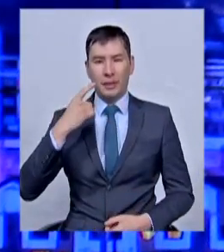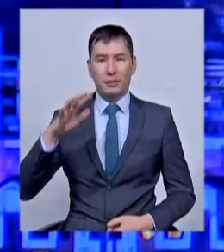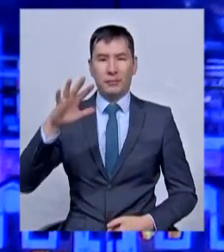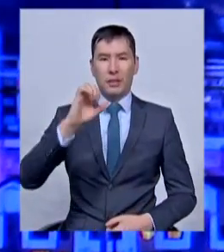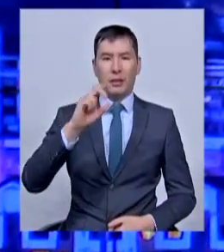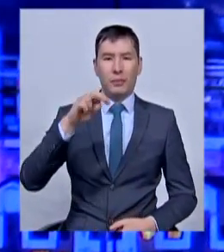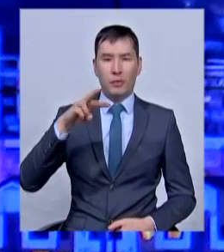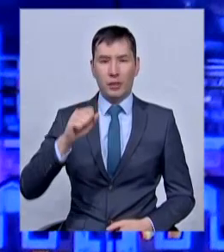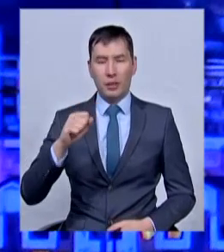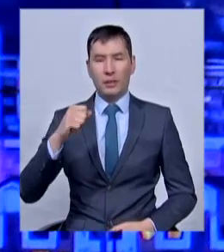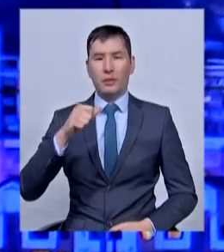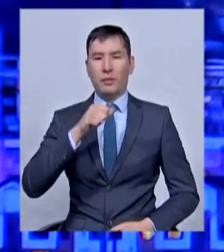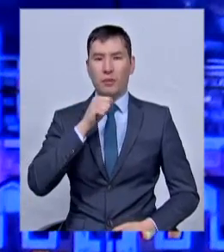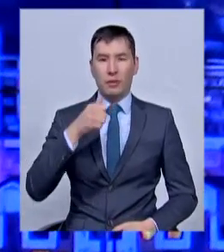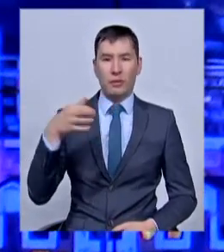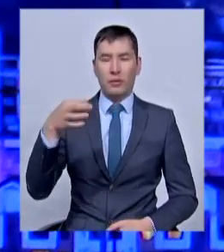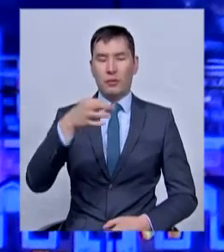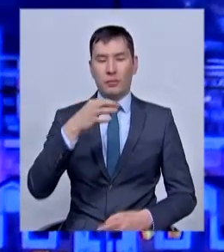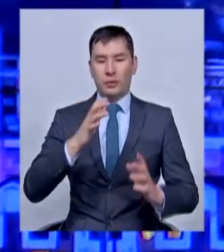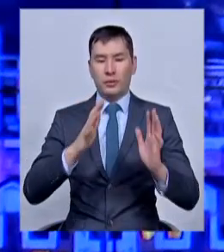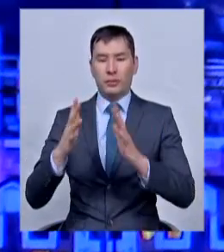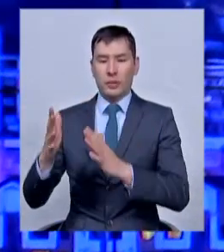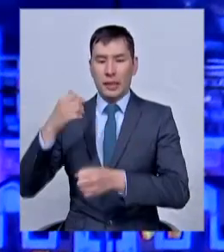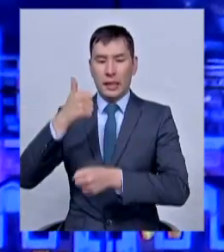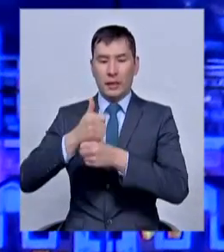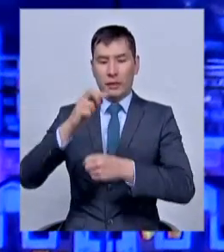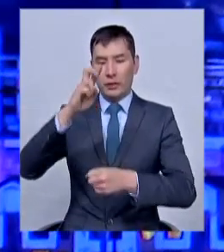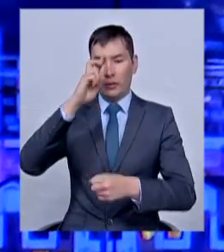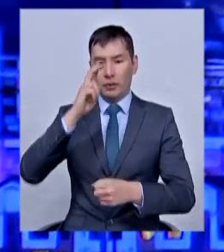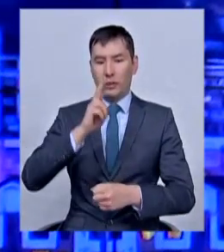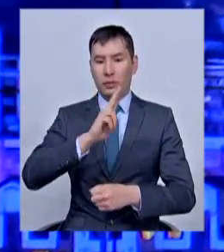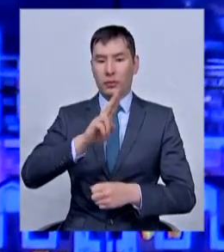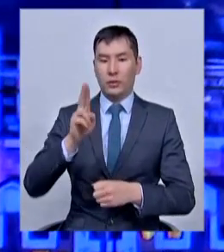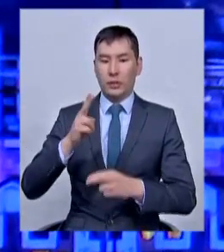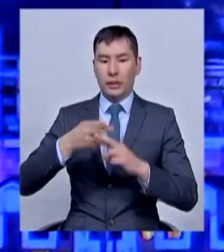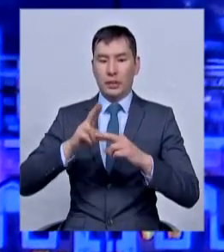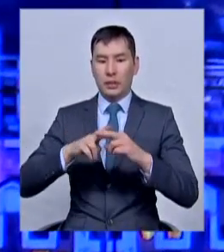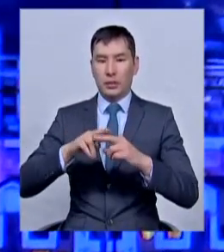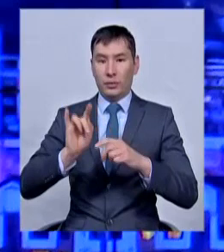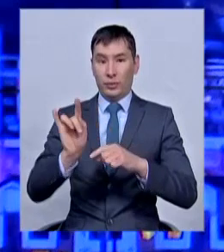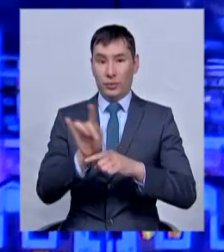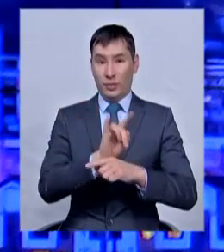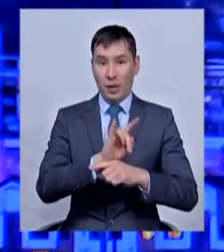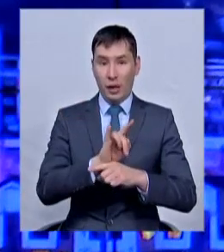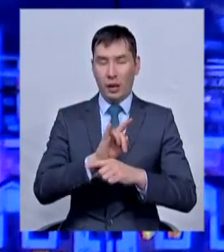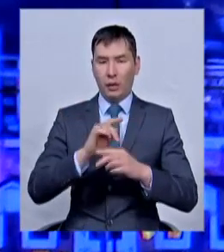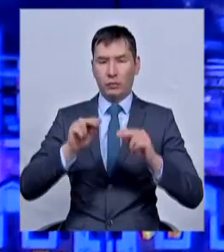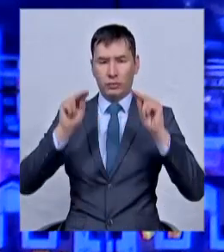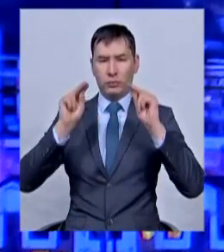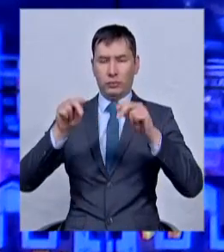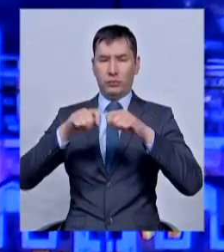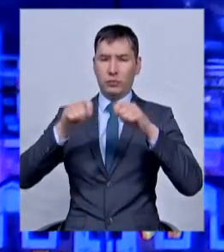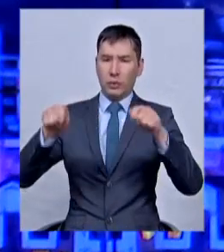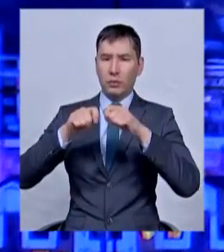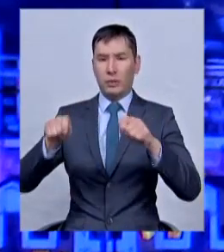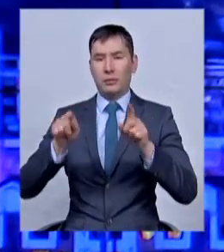Ақмола, Қостанай облыстарында анықталған. Мемлекет басшысы өтірікті шындай сөйлету аса қауіпті құбылыс екенін түсіну керек